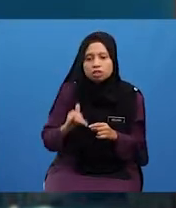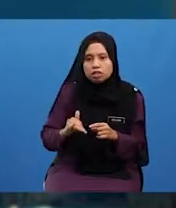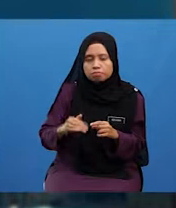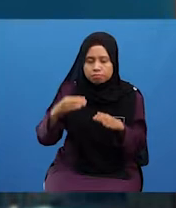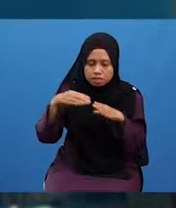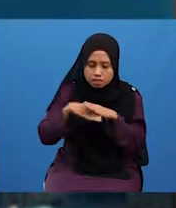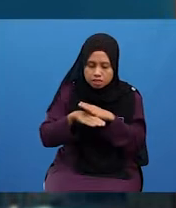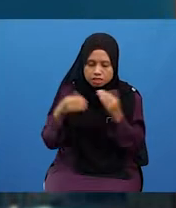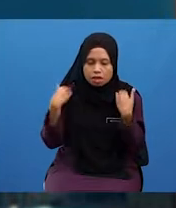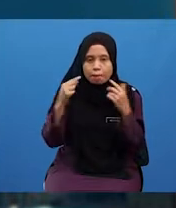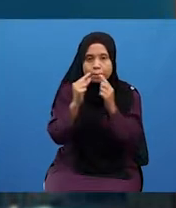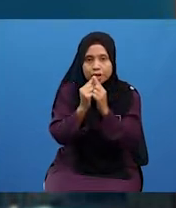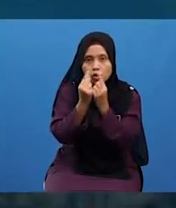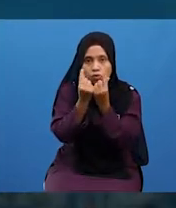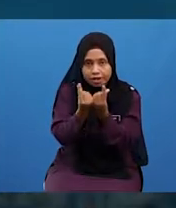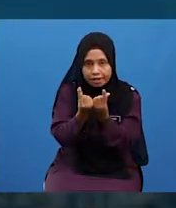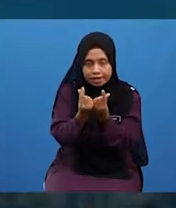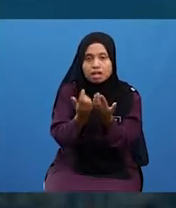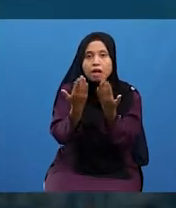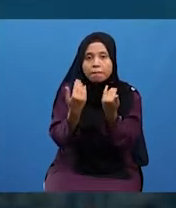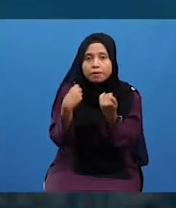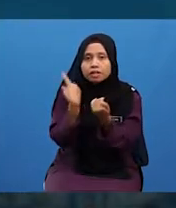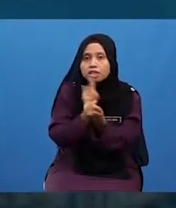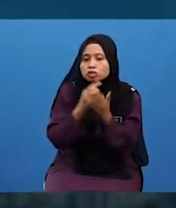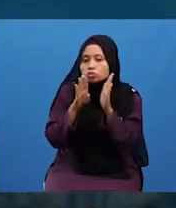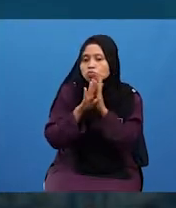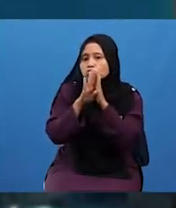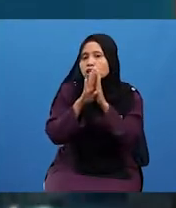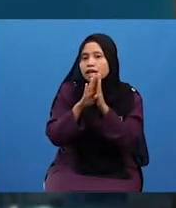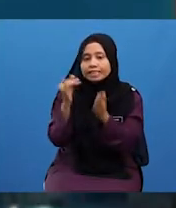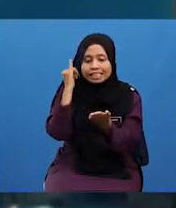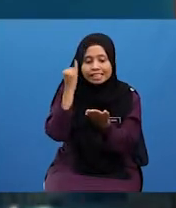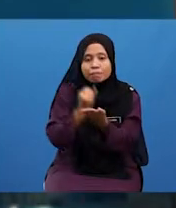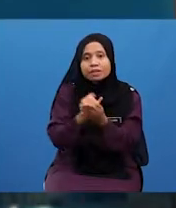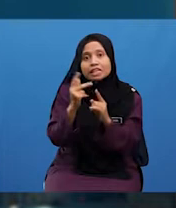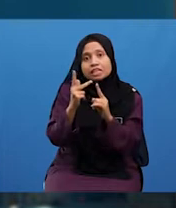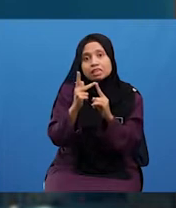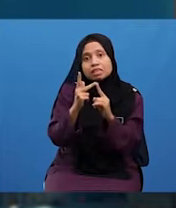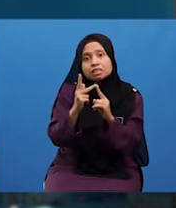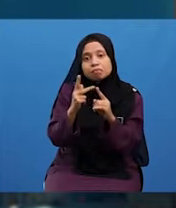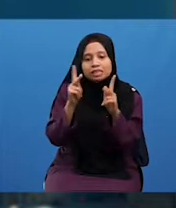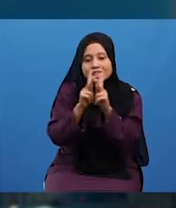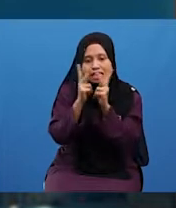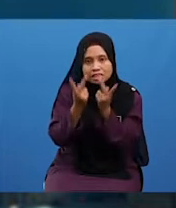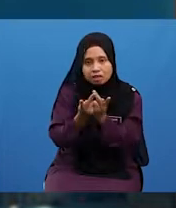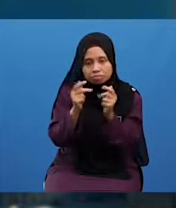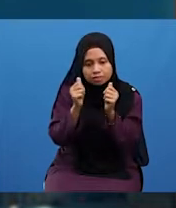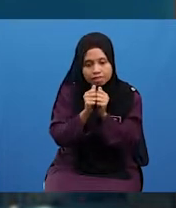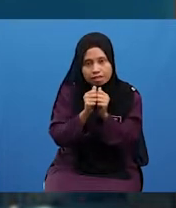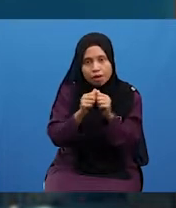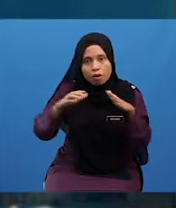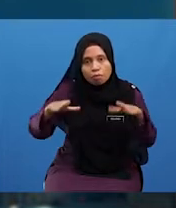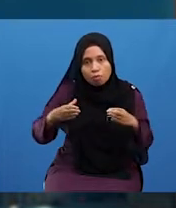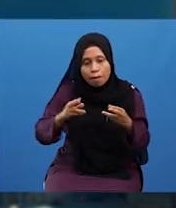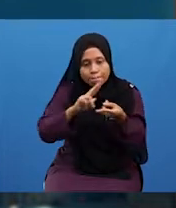yang terkandung dalam Al-Quran. Mari kita buktikan keimanan kita kepada kitab dengan